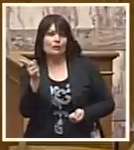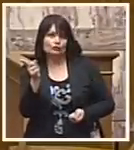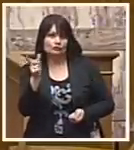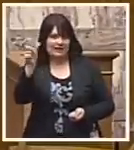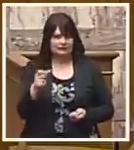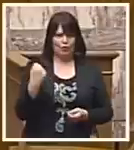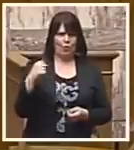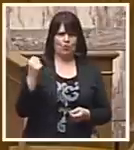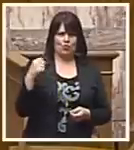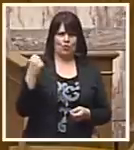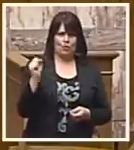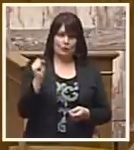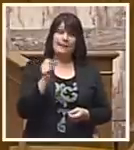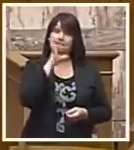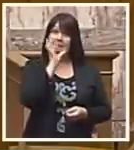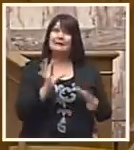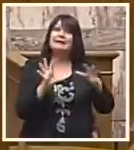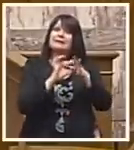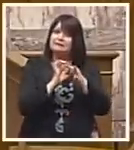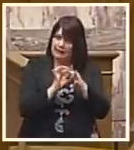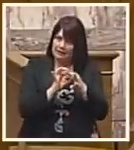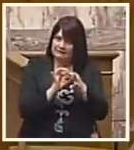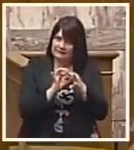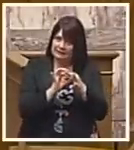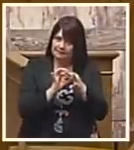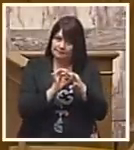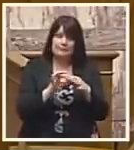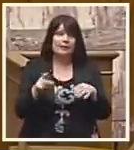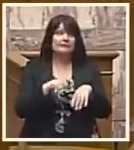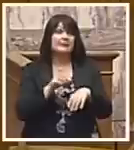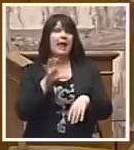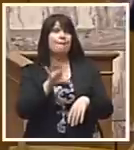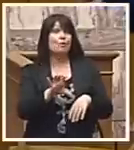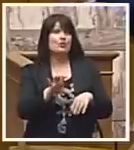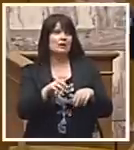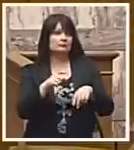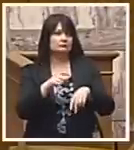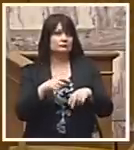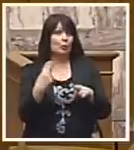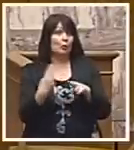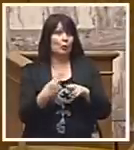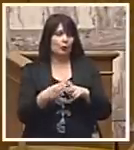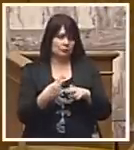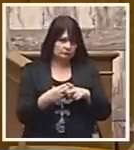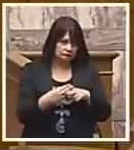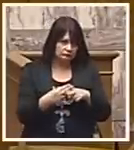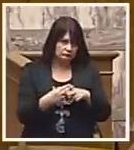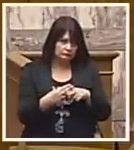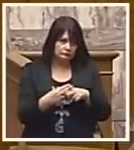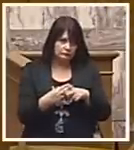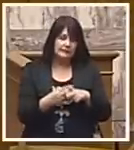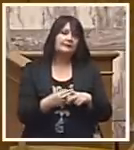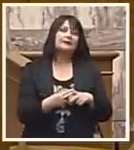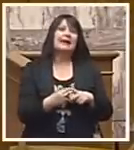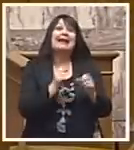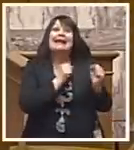σας για ουσιαστική συνεργασία σε μια εποχή κρίσης, μια οποιαδήποτε μορφή, σε μια εποχή